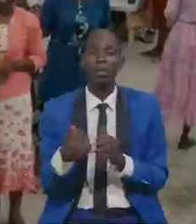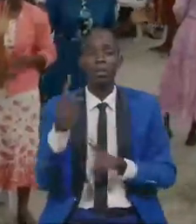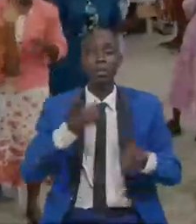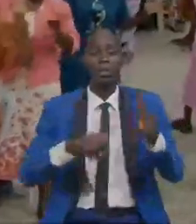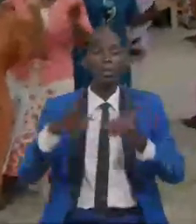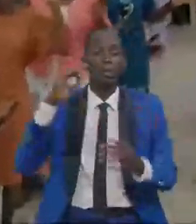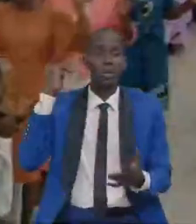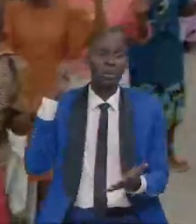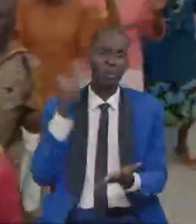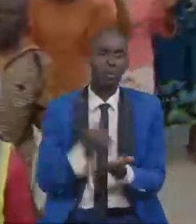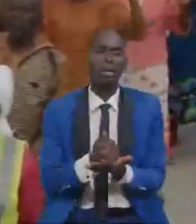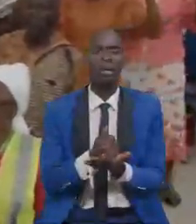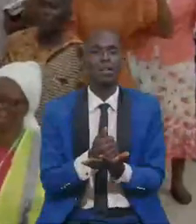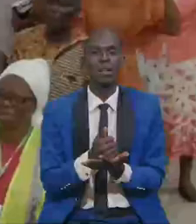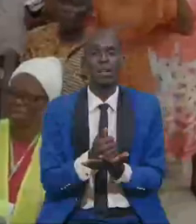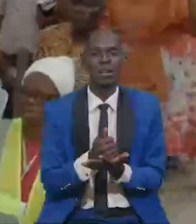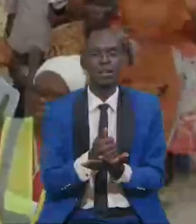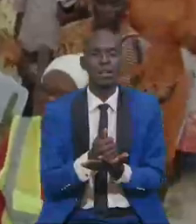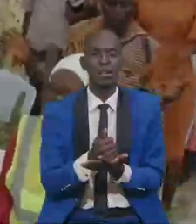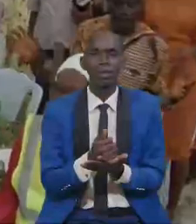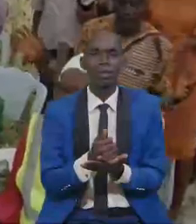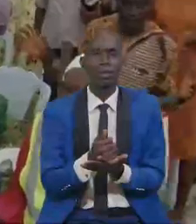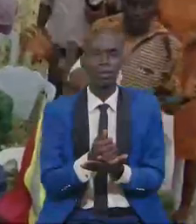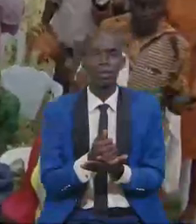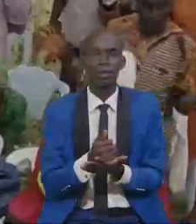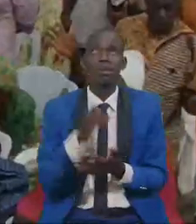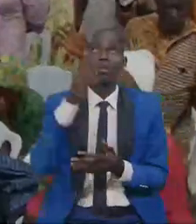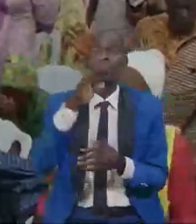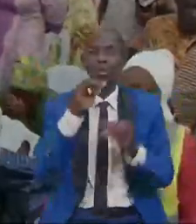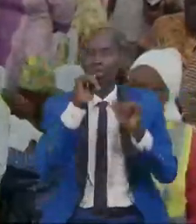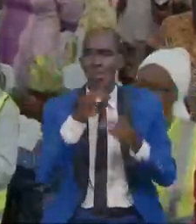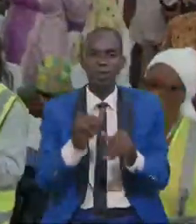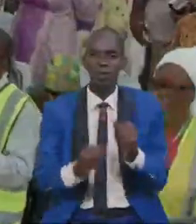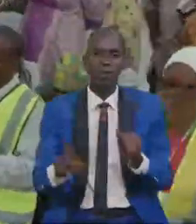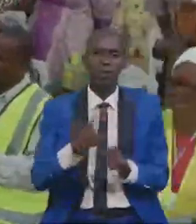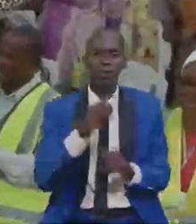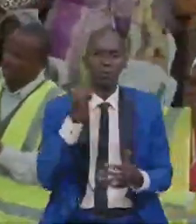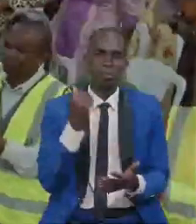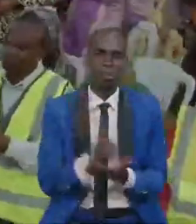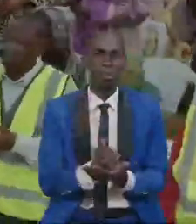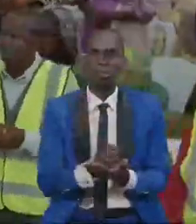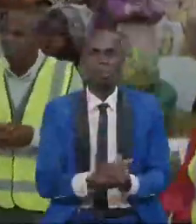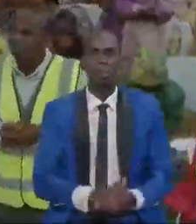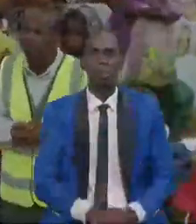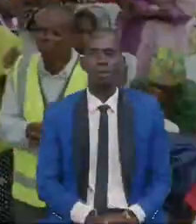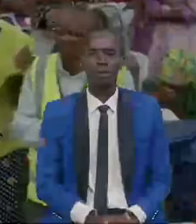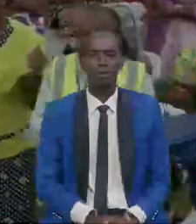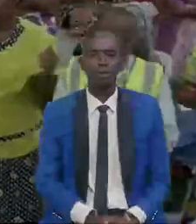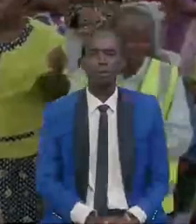Un autre amen. Que Dieu bénisse chacun de vous.